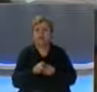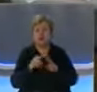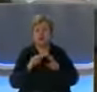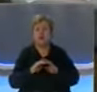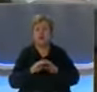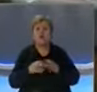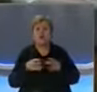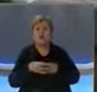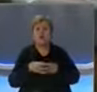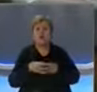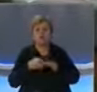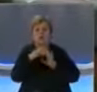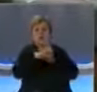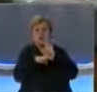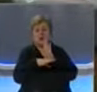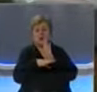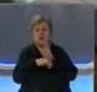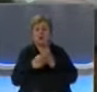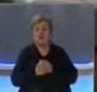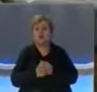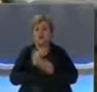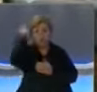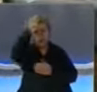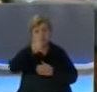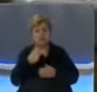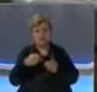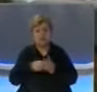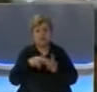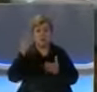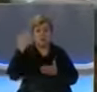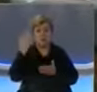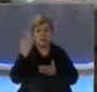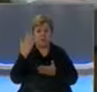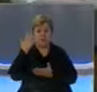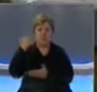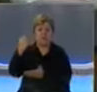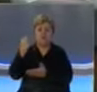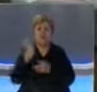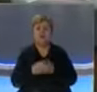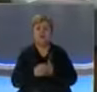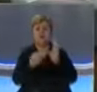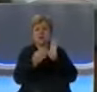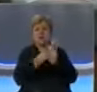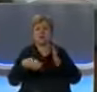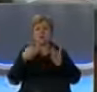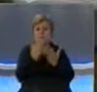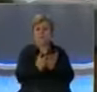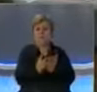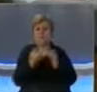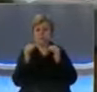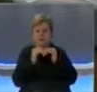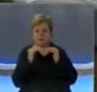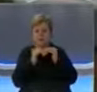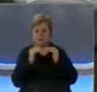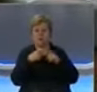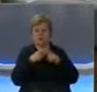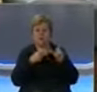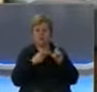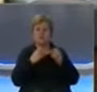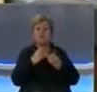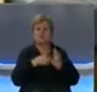Legislacion rekomandon që projektligji për bugjetin e Republikës Kosovës për vitin 2015 dhe amandamentet e propozuare a janë në pajtim me kushtetutën dhe